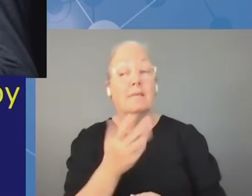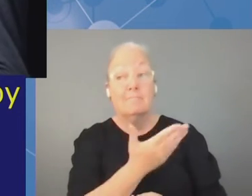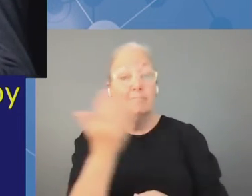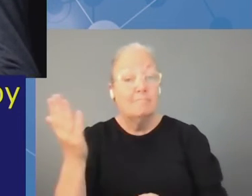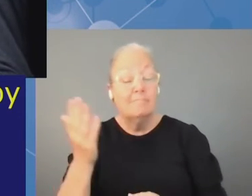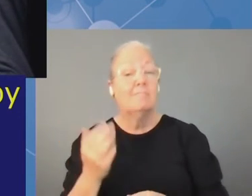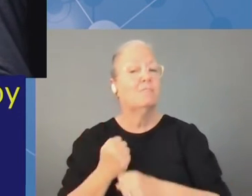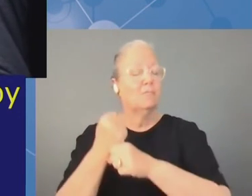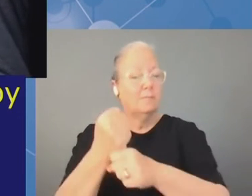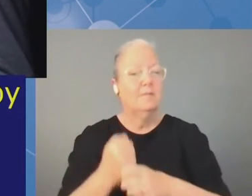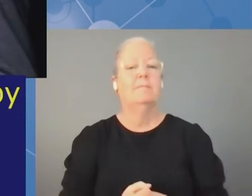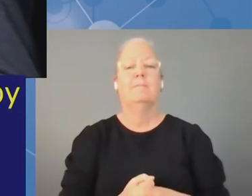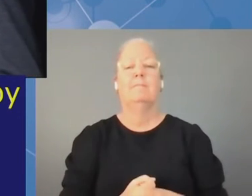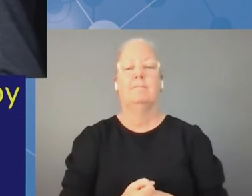хочу сказать следующее.